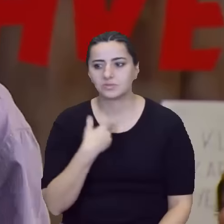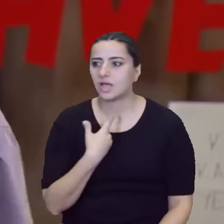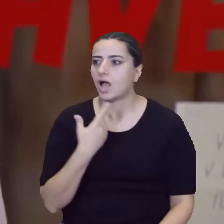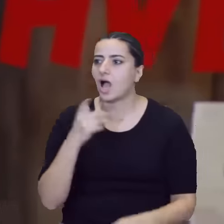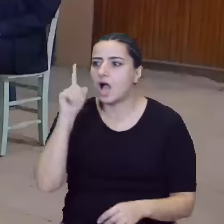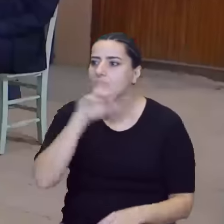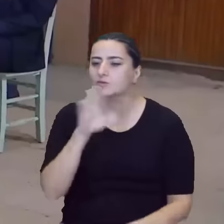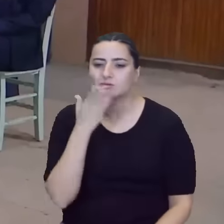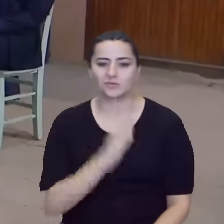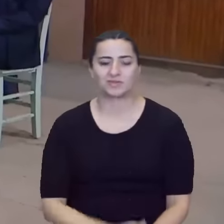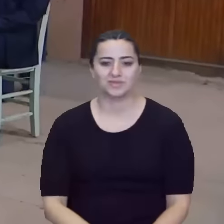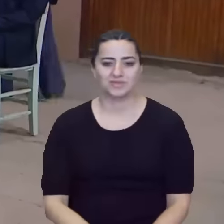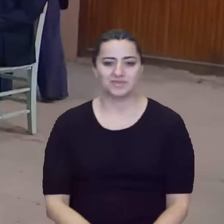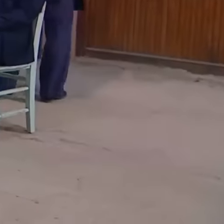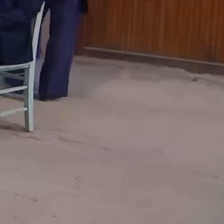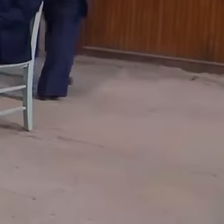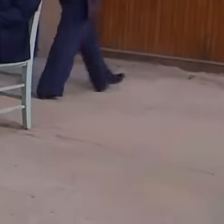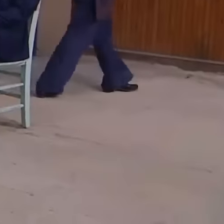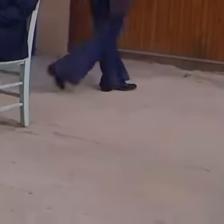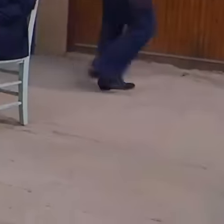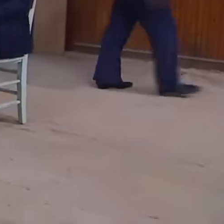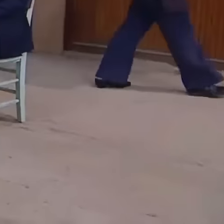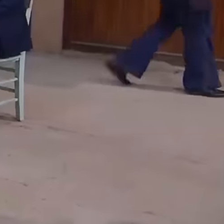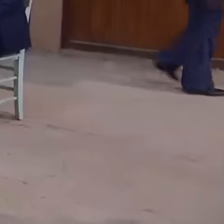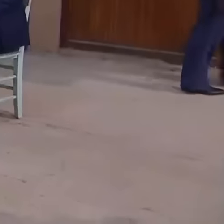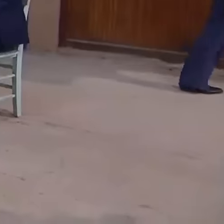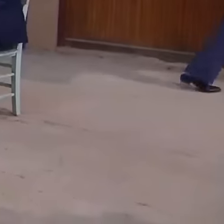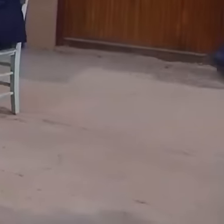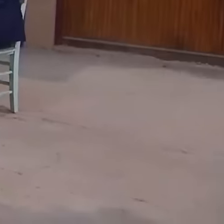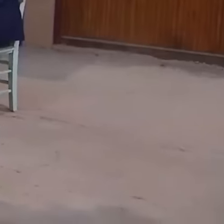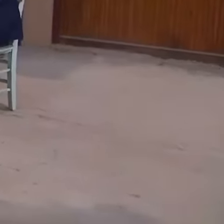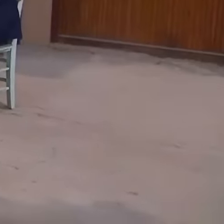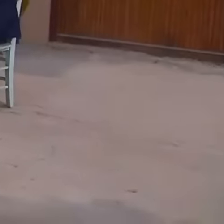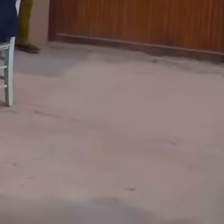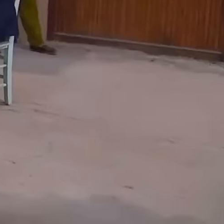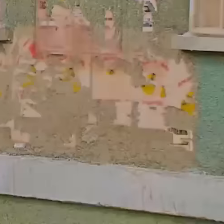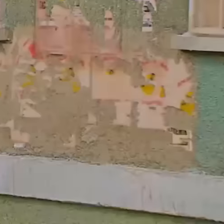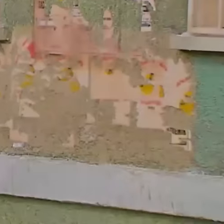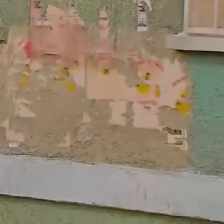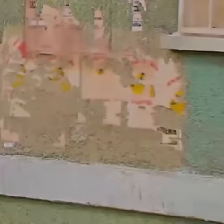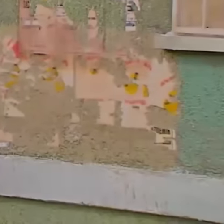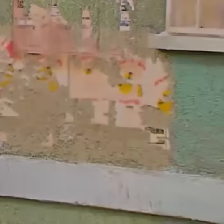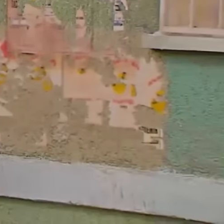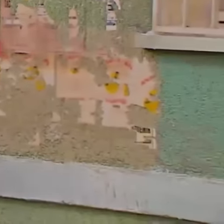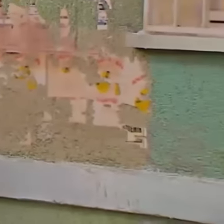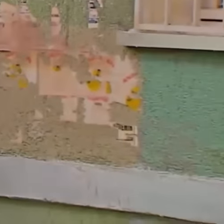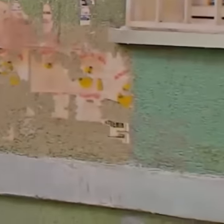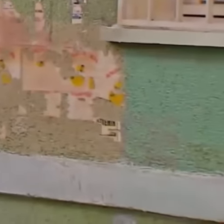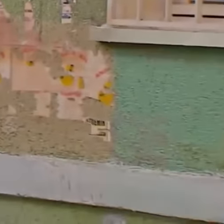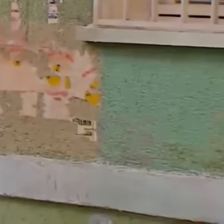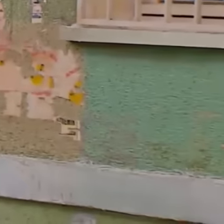akıllıya. Suat'ı işaret etti. Kahvenin kapısına yürüyor. Bekir sandalyeye geçiyor. Seyfi